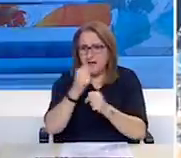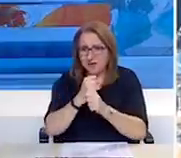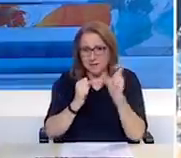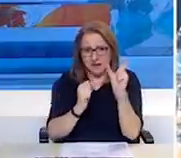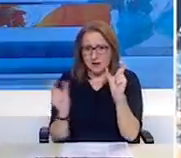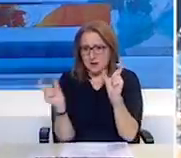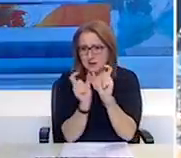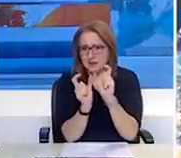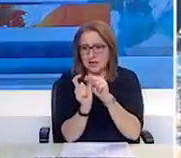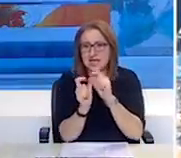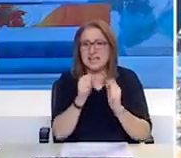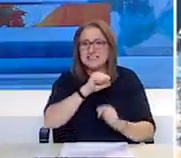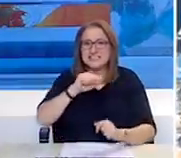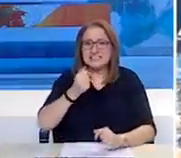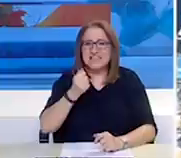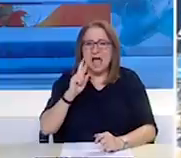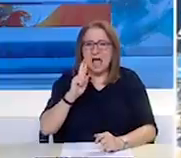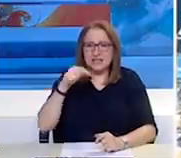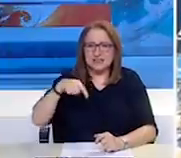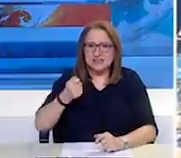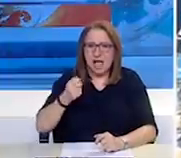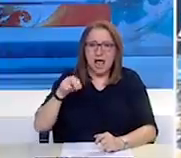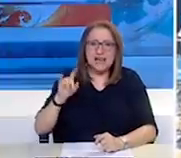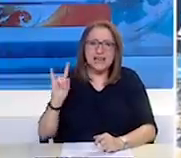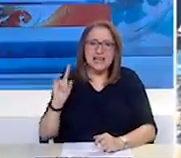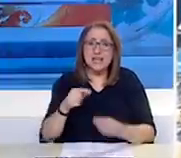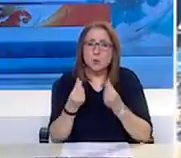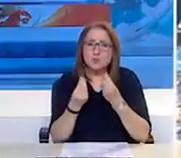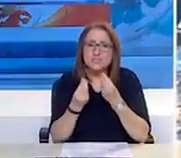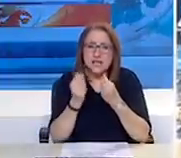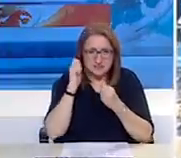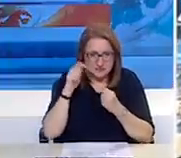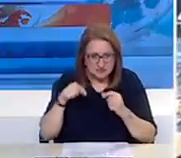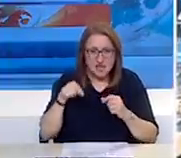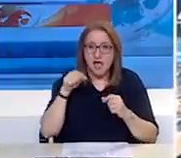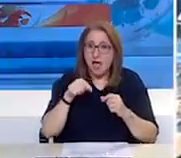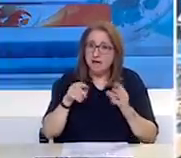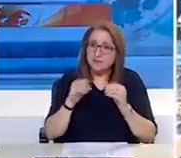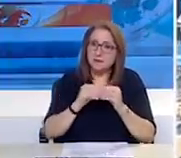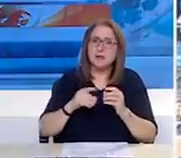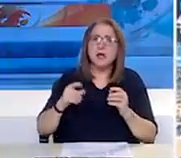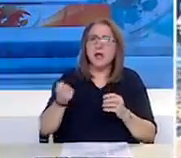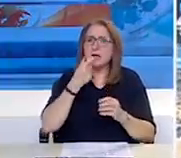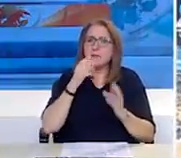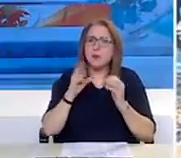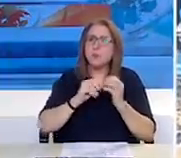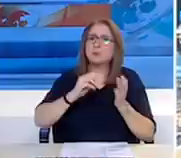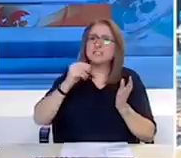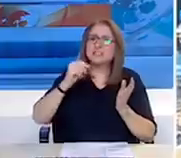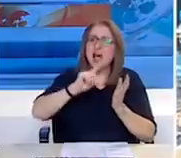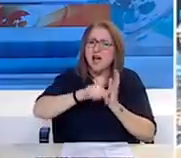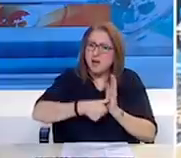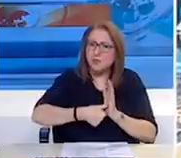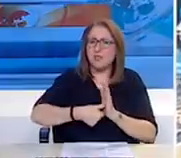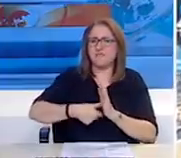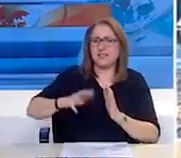διαβητικούς ασθενείς, στους οποίους δίνονται για νεφροπροστασία, δηλαδή προστασία της νεφρικής τους λειτουργίας. Υπήρχε λοιπόν η θεωρητική